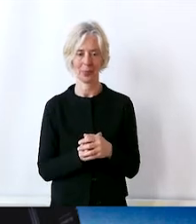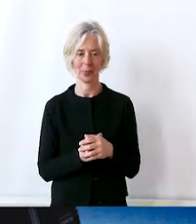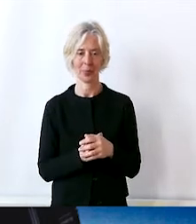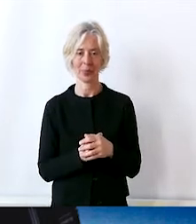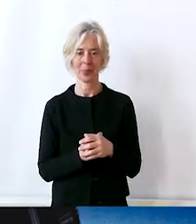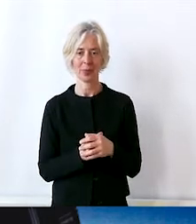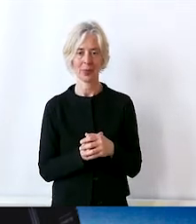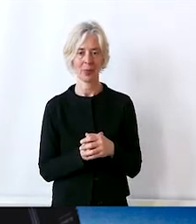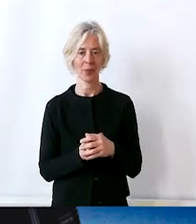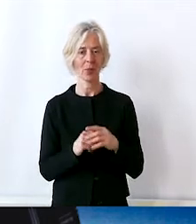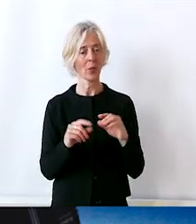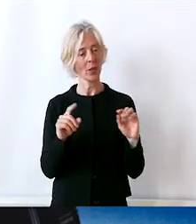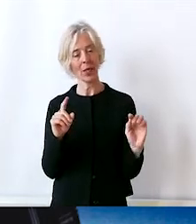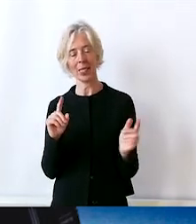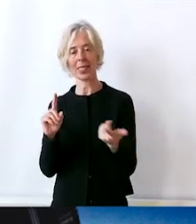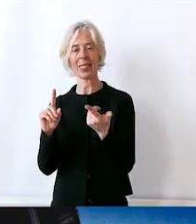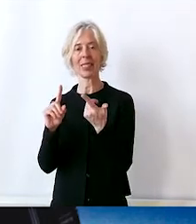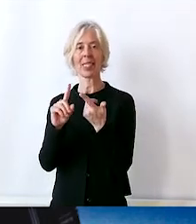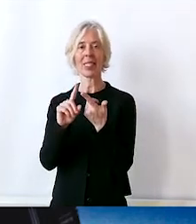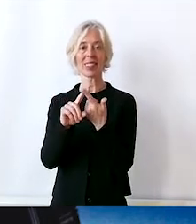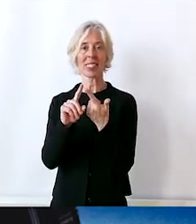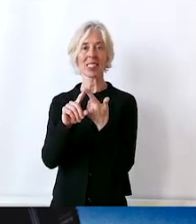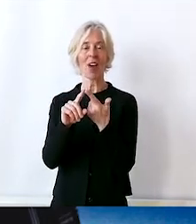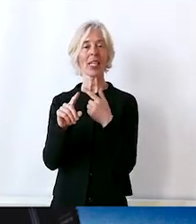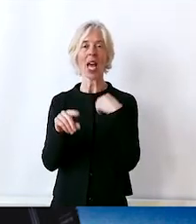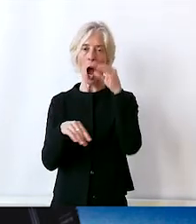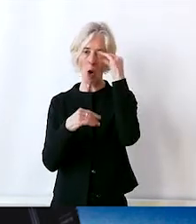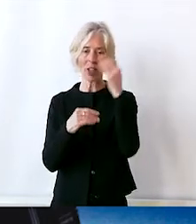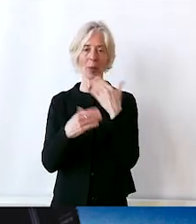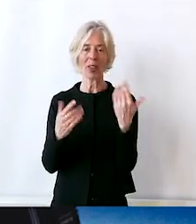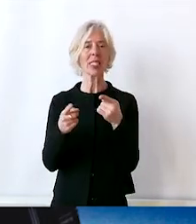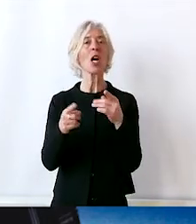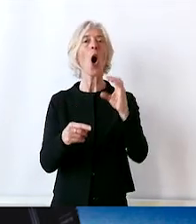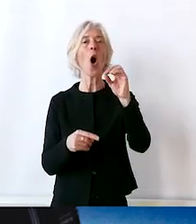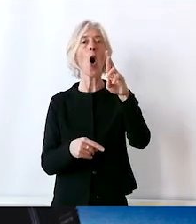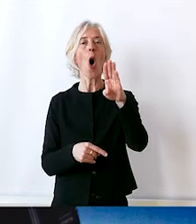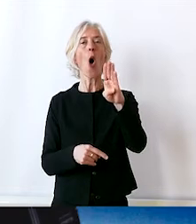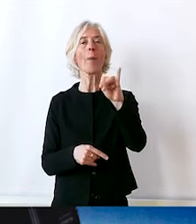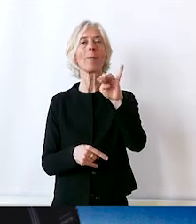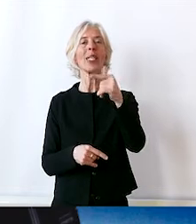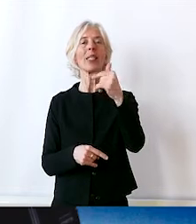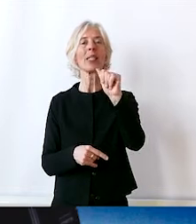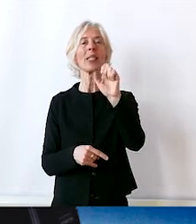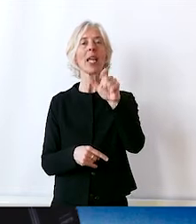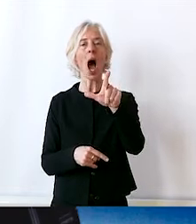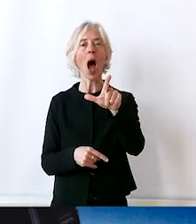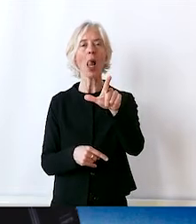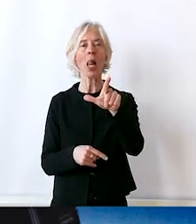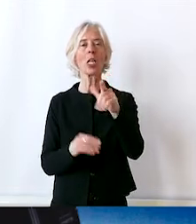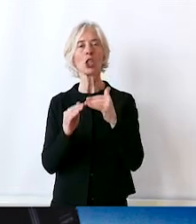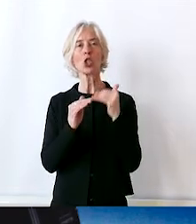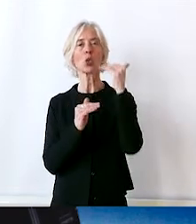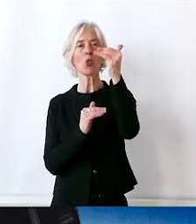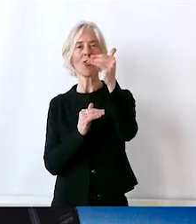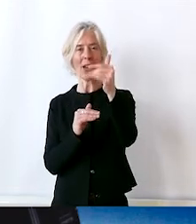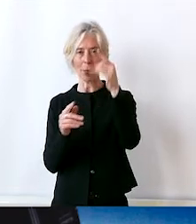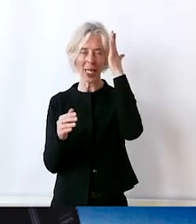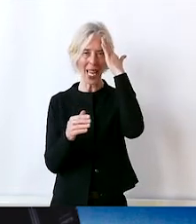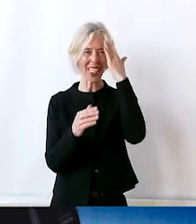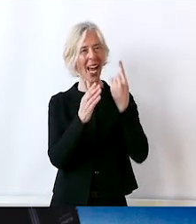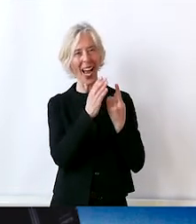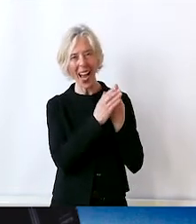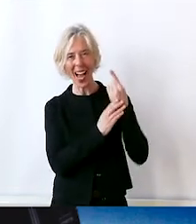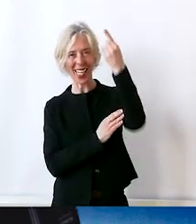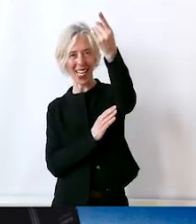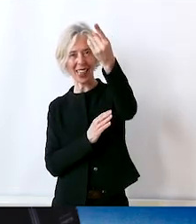Der zweite Aspekt ist unsere Orbitalstufe. Das ist praktisch die dritte Stufe der Rakete, eine Mischung aus klassischer Raketenstufe und